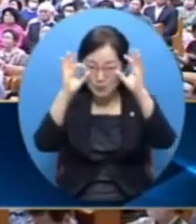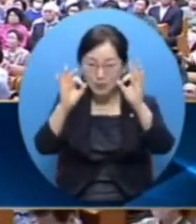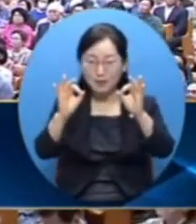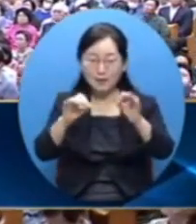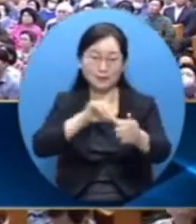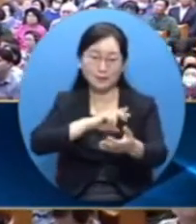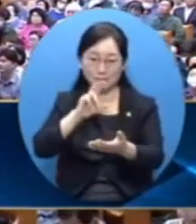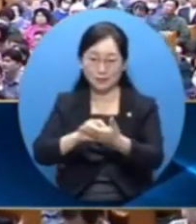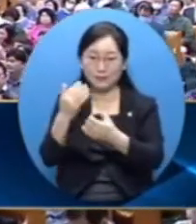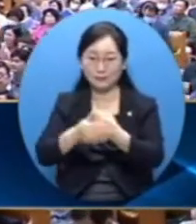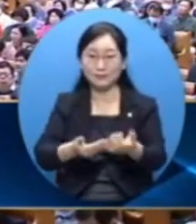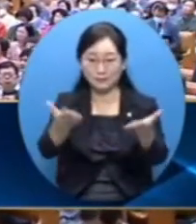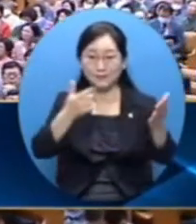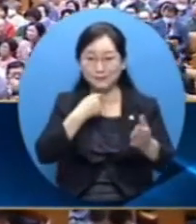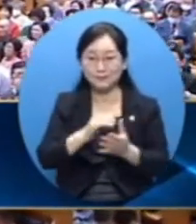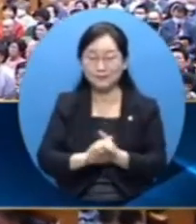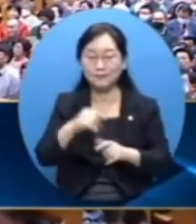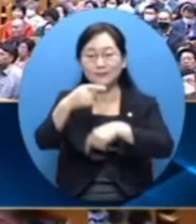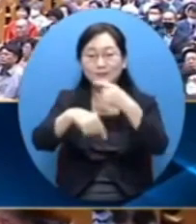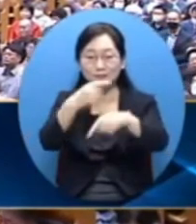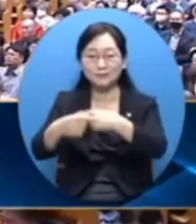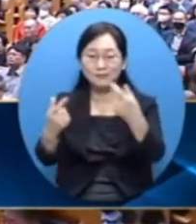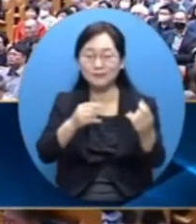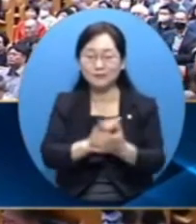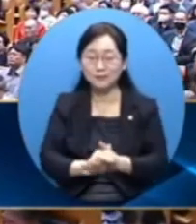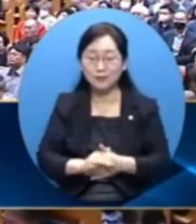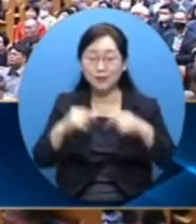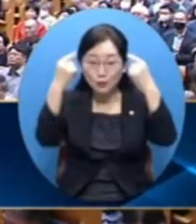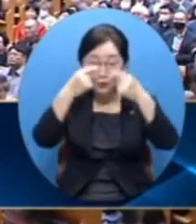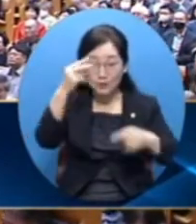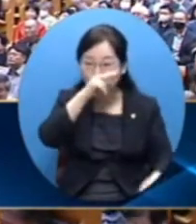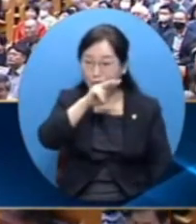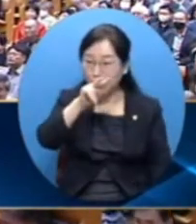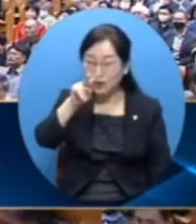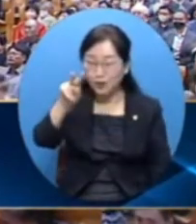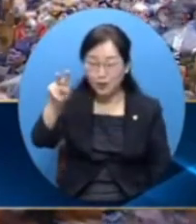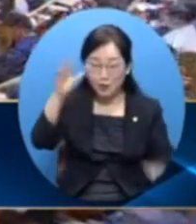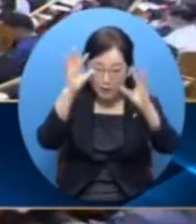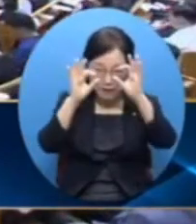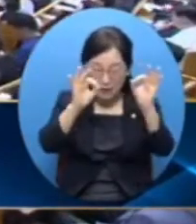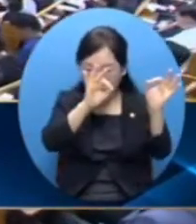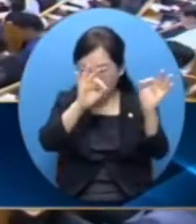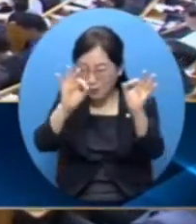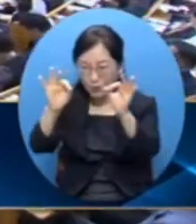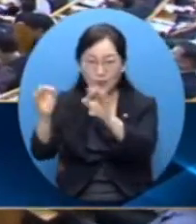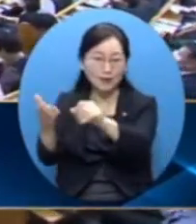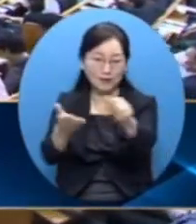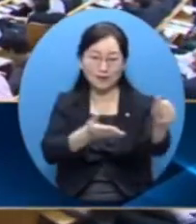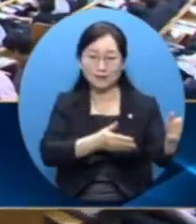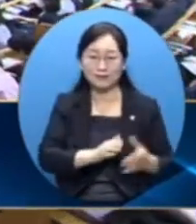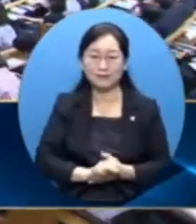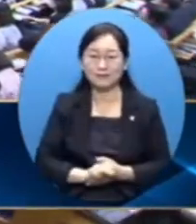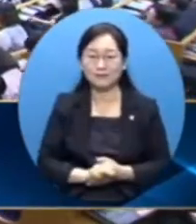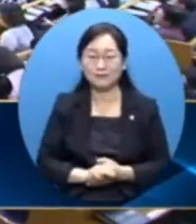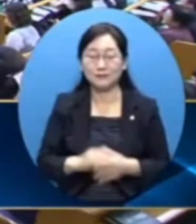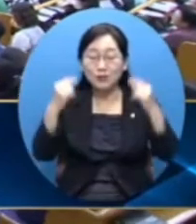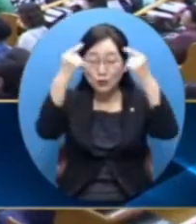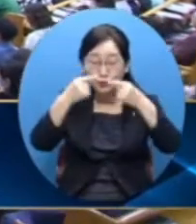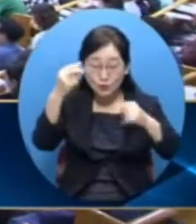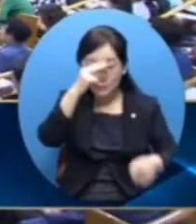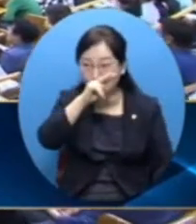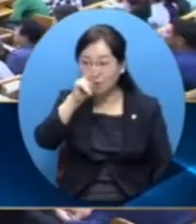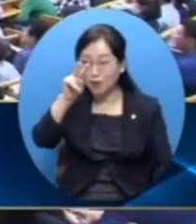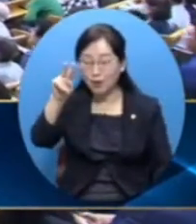말씀의 은혜를 나누기 원합니다 제목을 한번 크게 따라주기 바랍니다 눈을 들어 바라보라 눈을들어 바라보라 눈을 들어